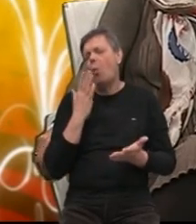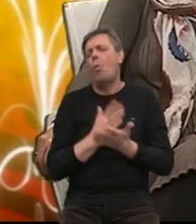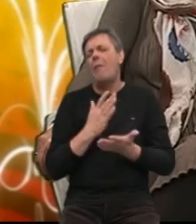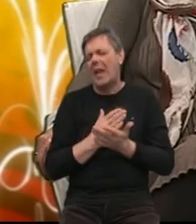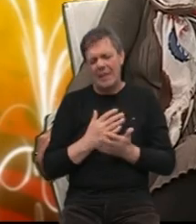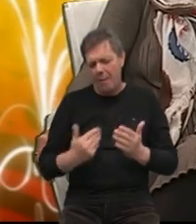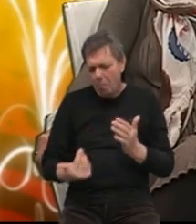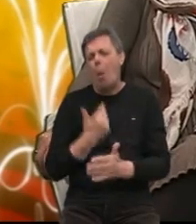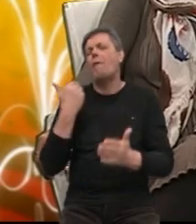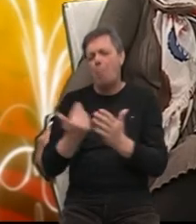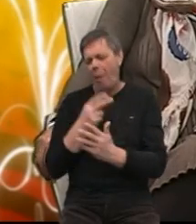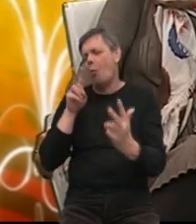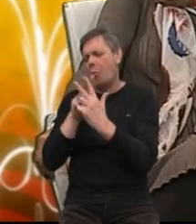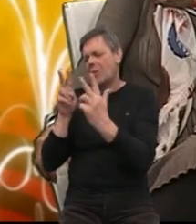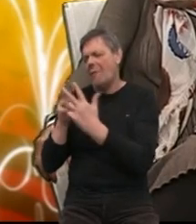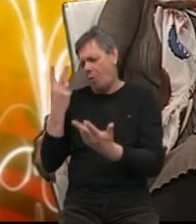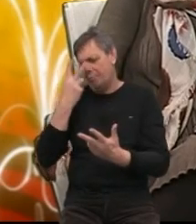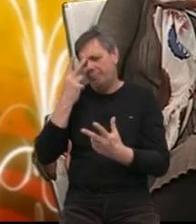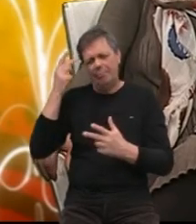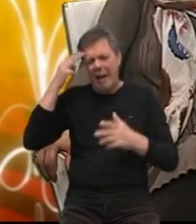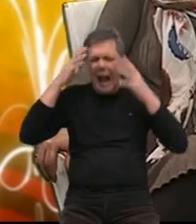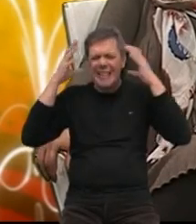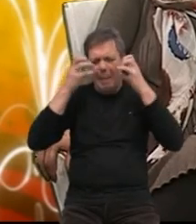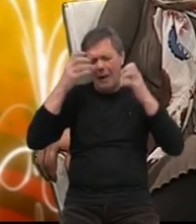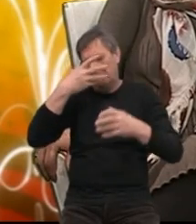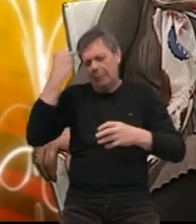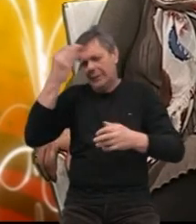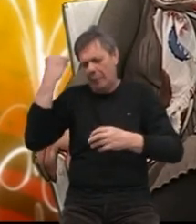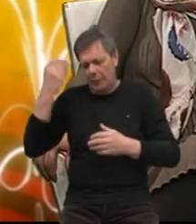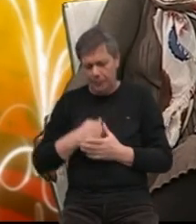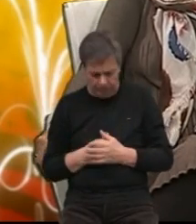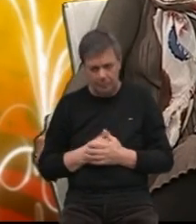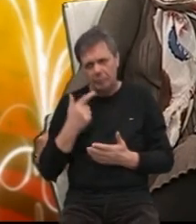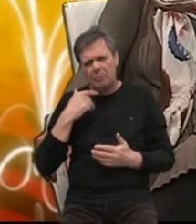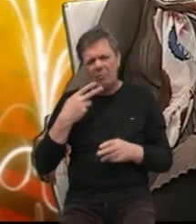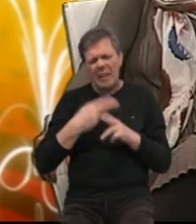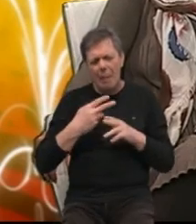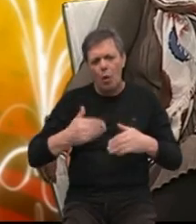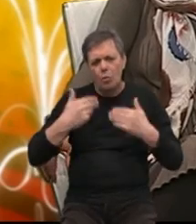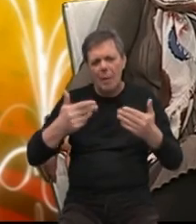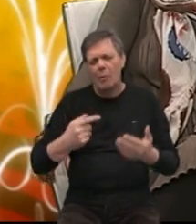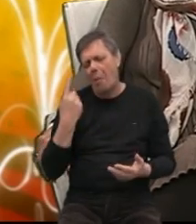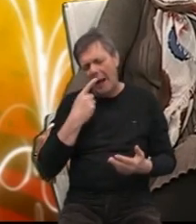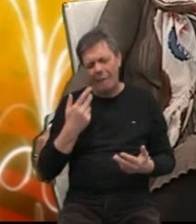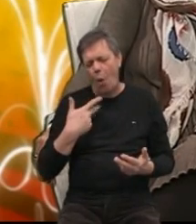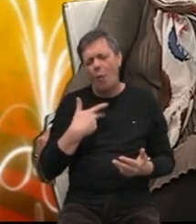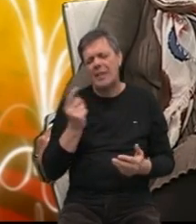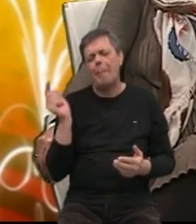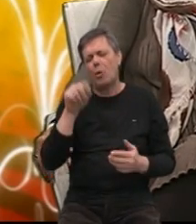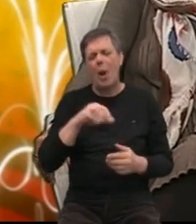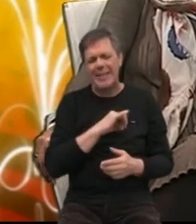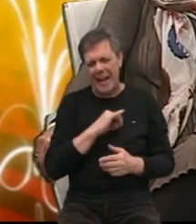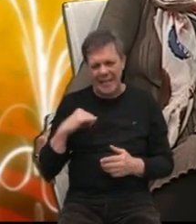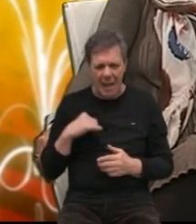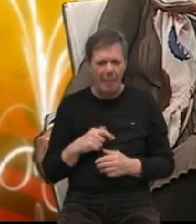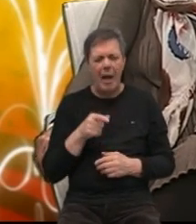nije mogao zapamtiti, naravno, da ju pozna. Ali kad je bolest uznapredovala, više nisam s njim baš mogla dolaziti. To jest, on nije bio